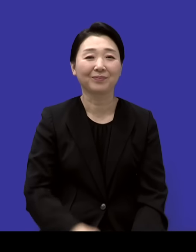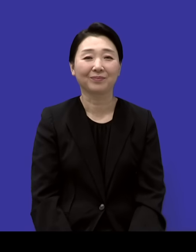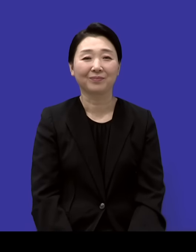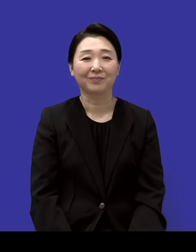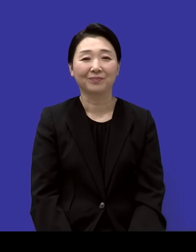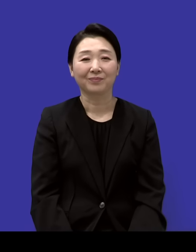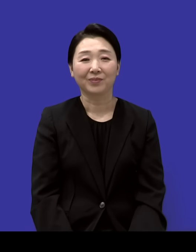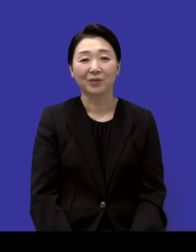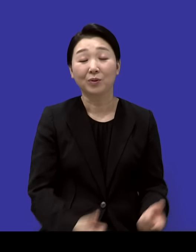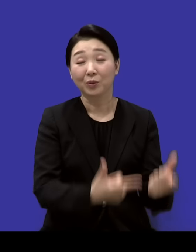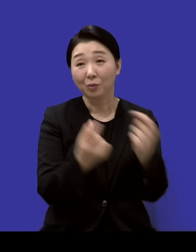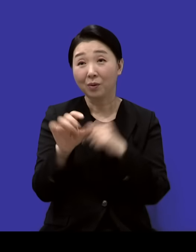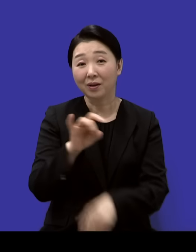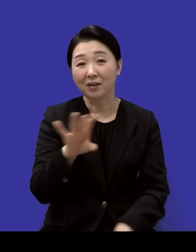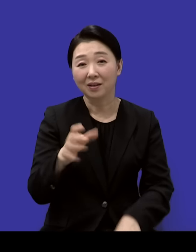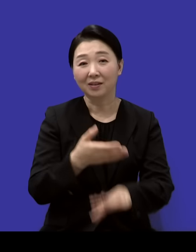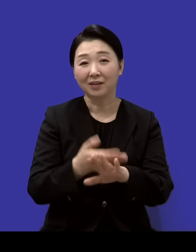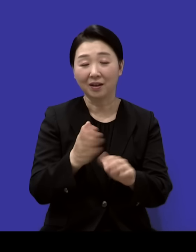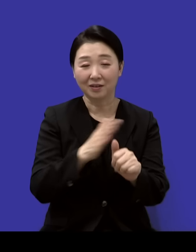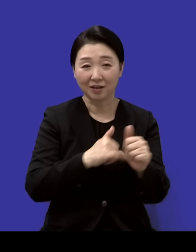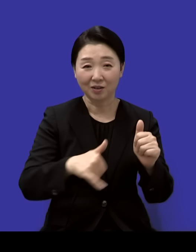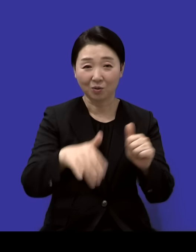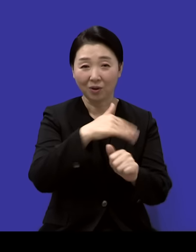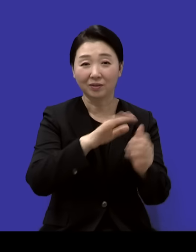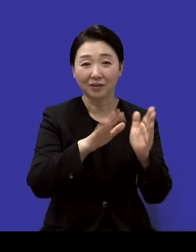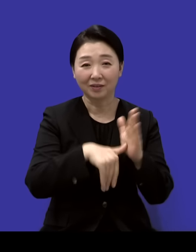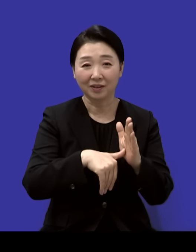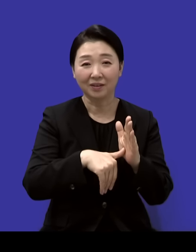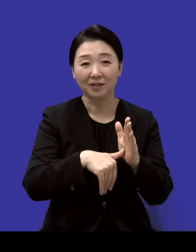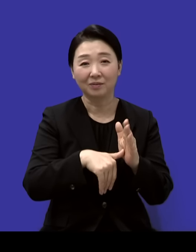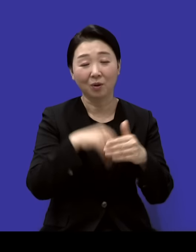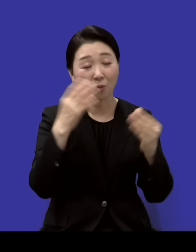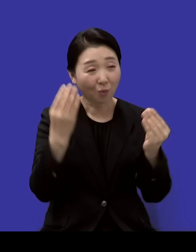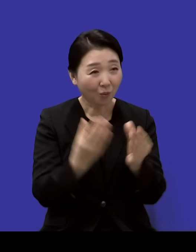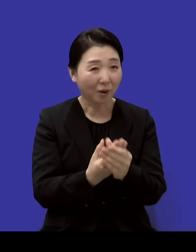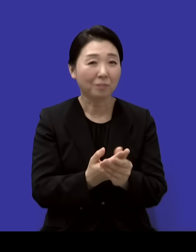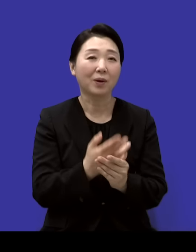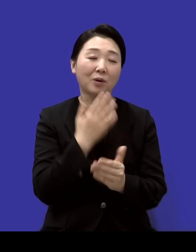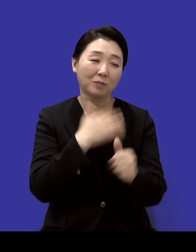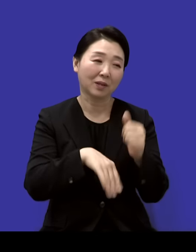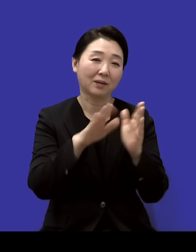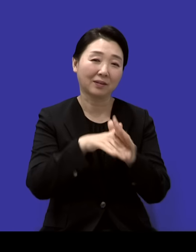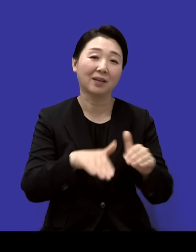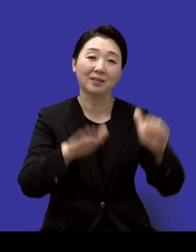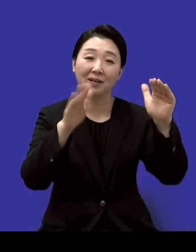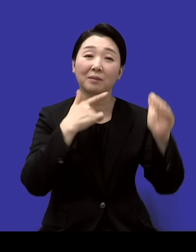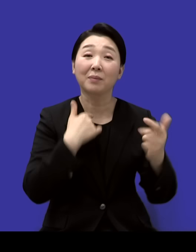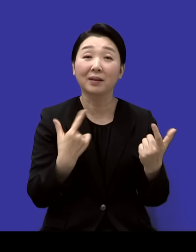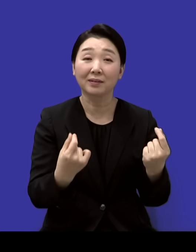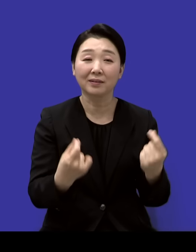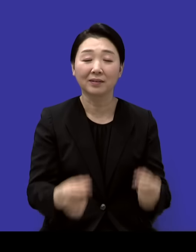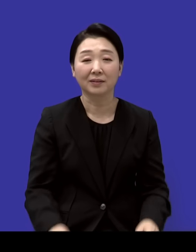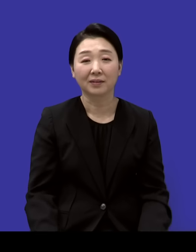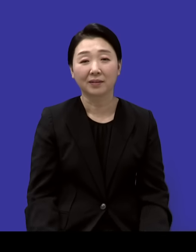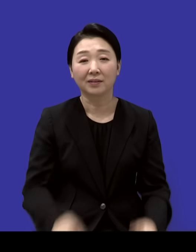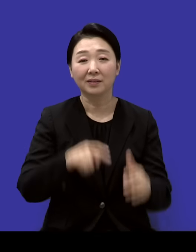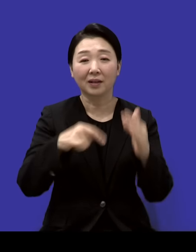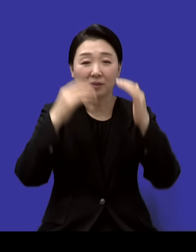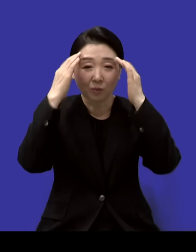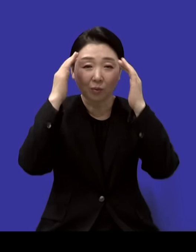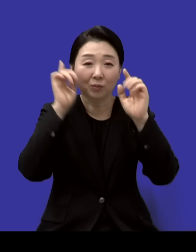우리 모두가 각자 다른 가정 환경에서 정말 완전하고 완벽하지 않은 상황에서 자라왔고 또 그 안에